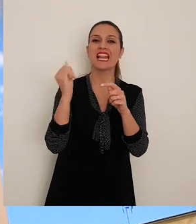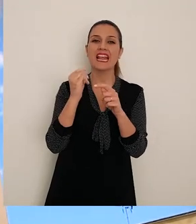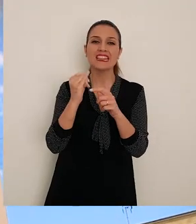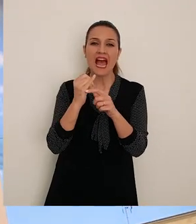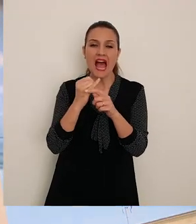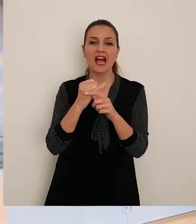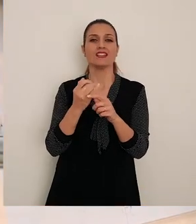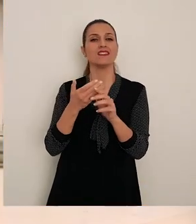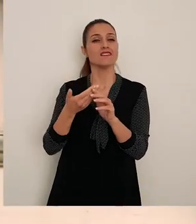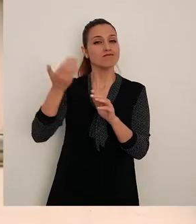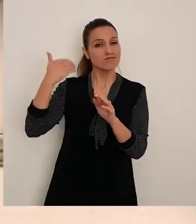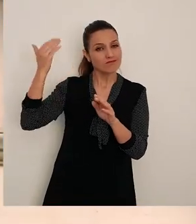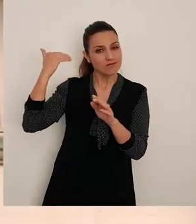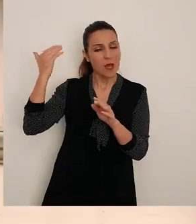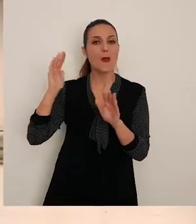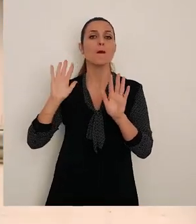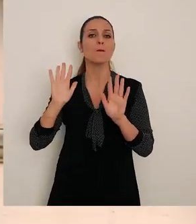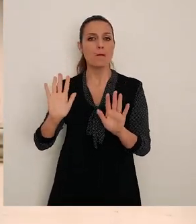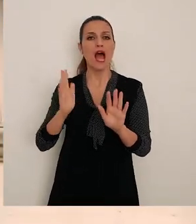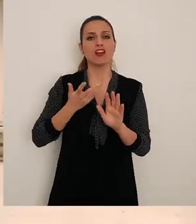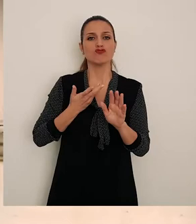canoni dell'architettura civile settecentesca.